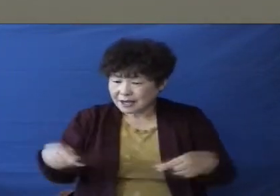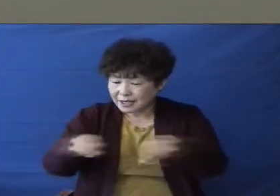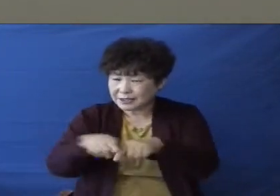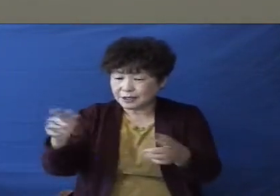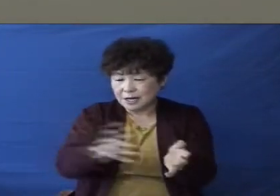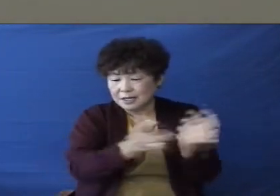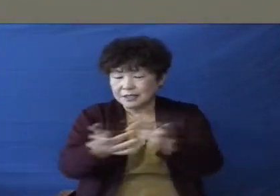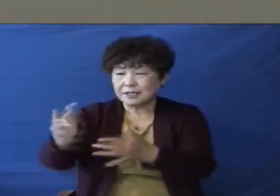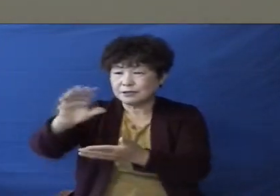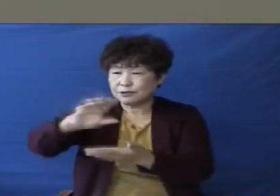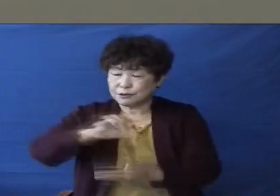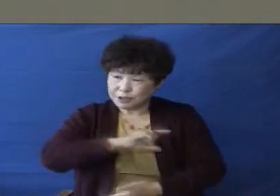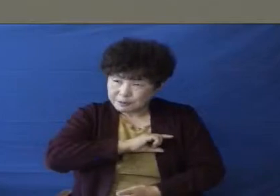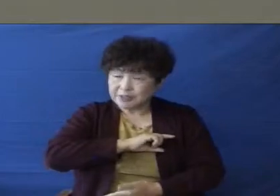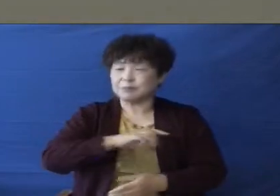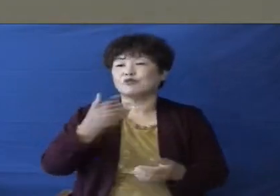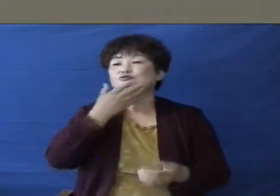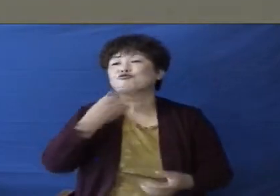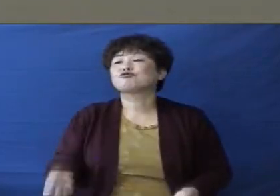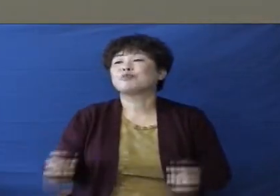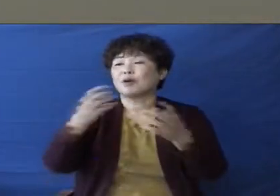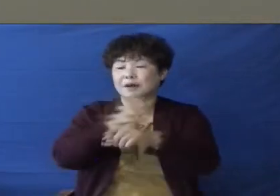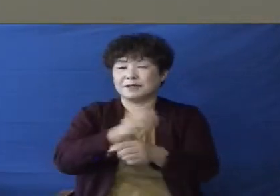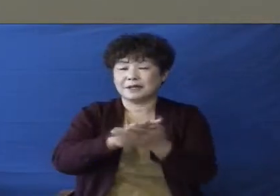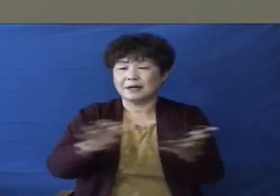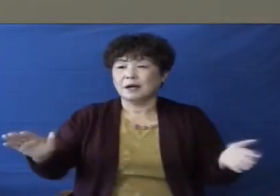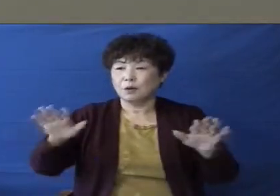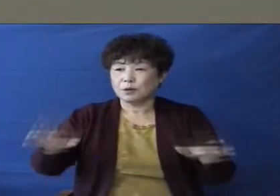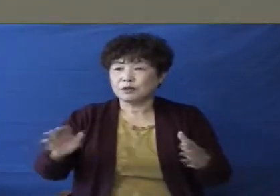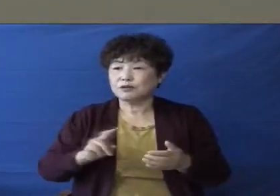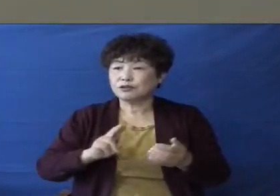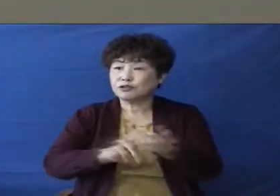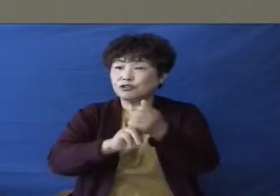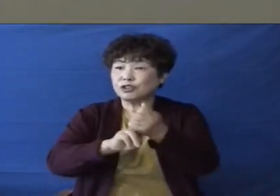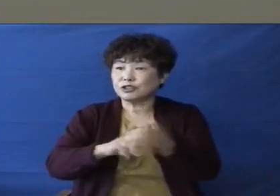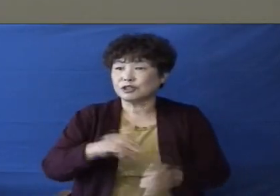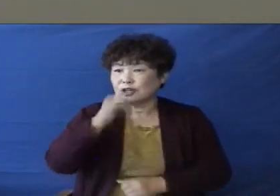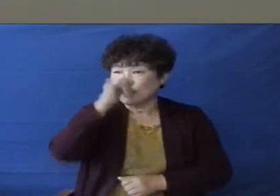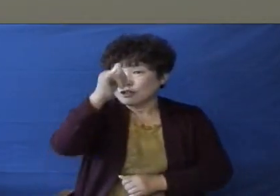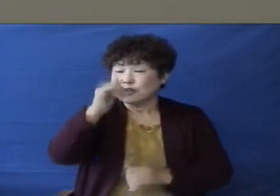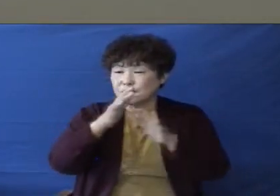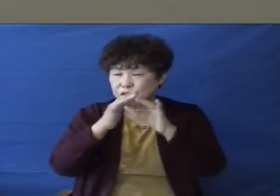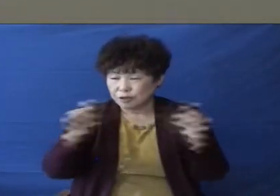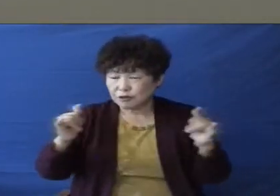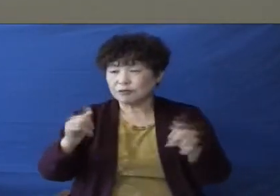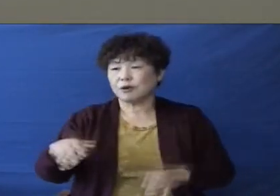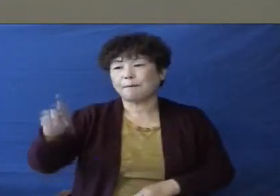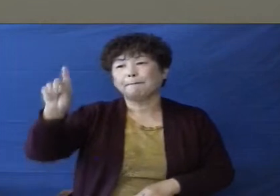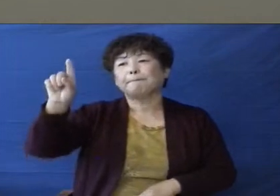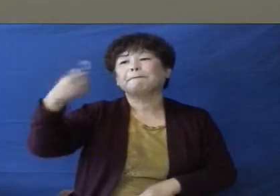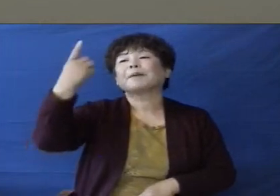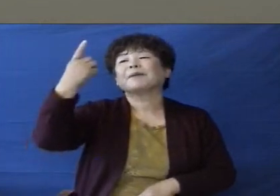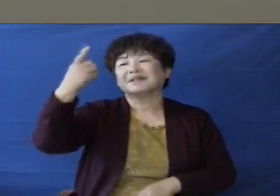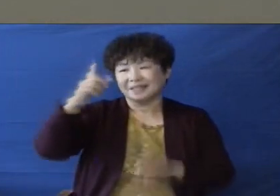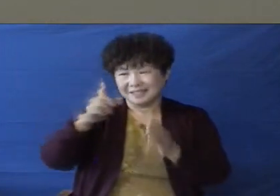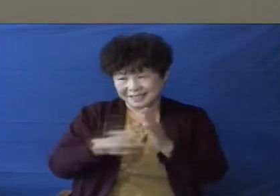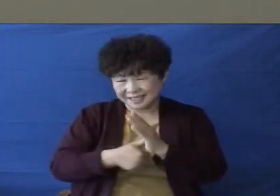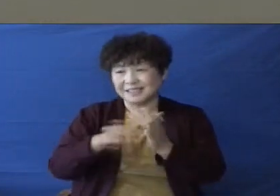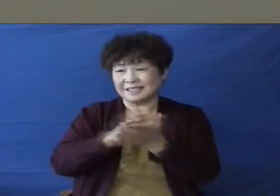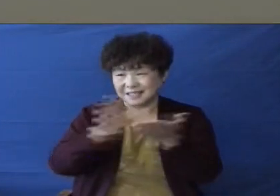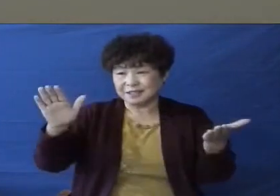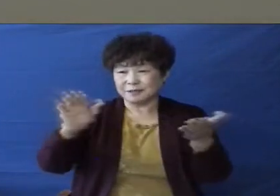이름으로 축복합니다 오늘은 숨겨진 영웅 시리즈 100번째 시간이 되었습니다 오늘은 고추